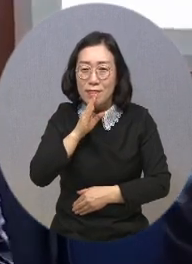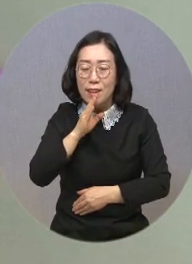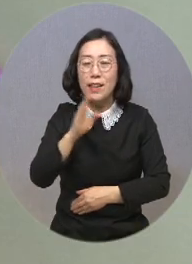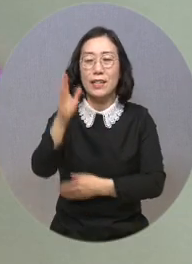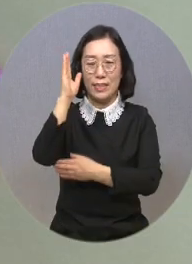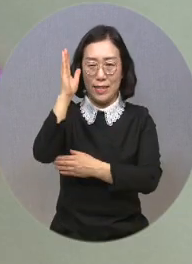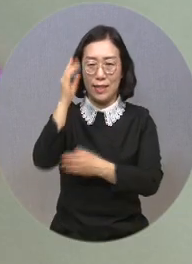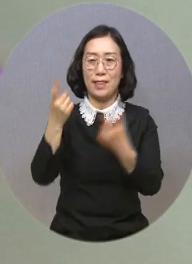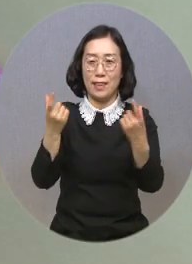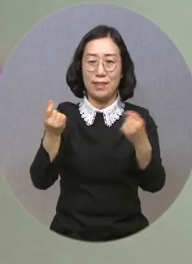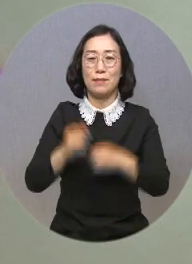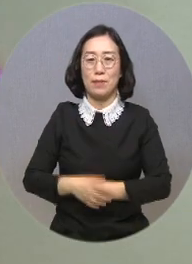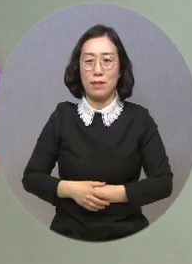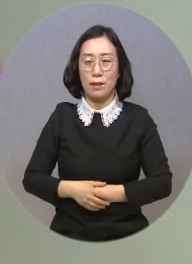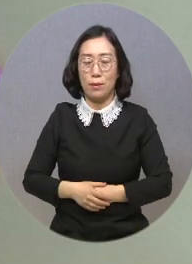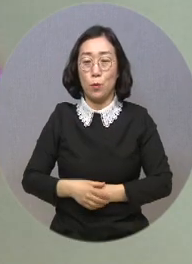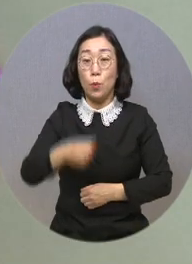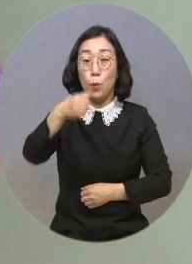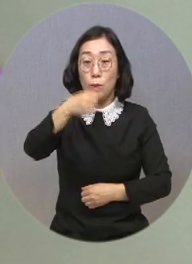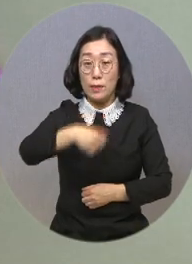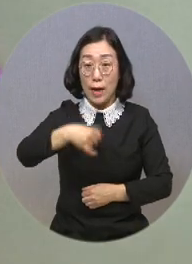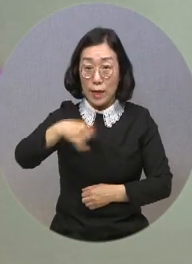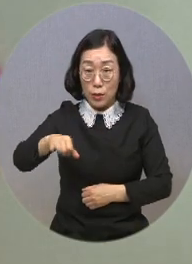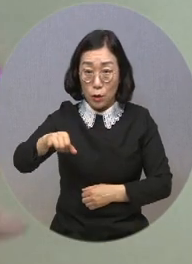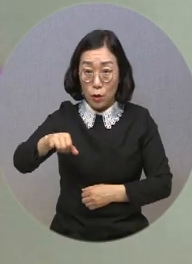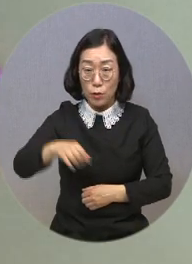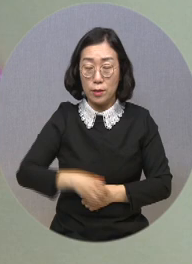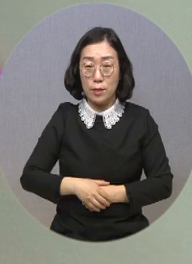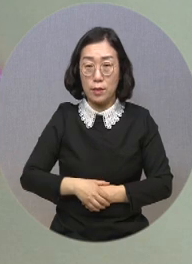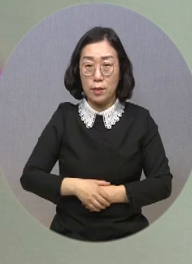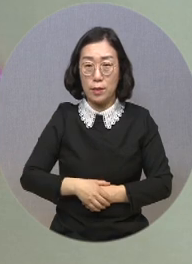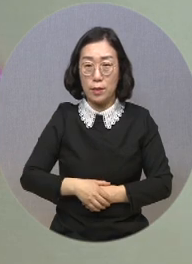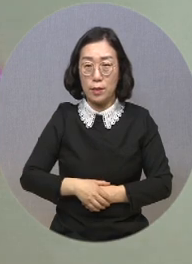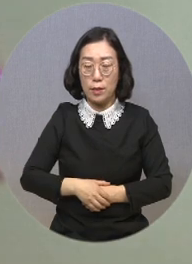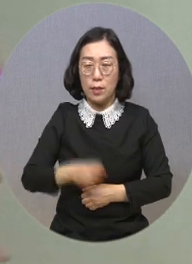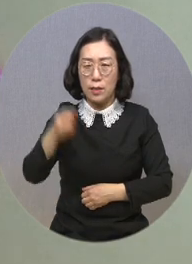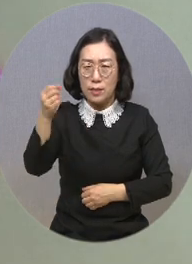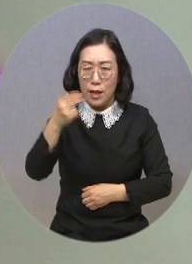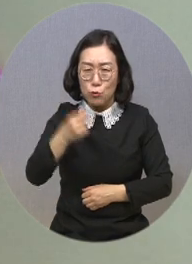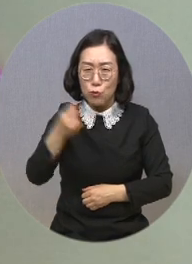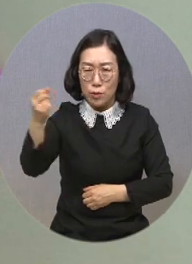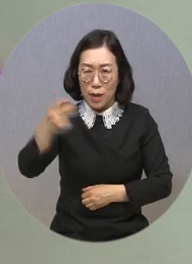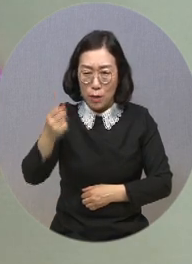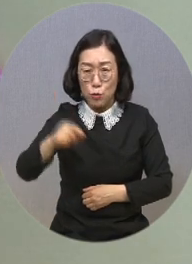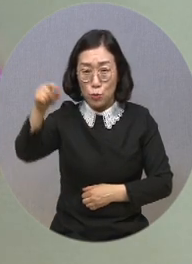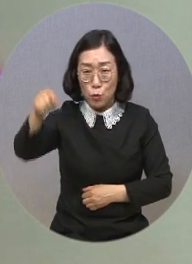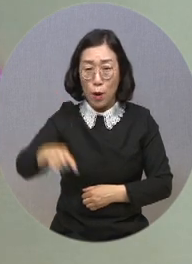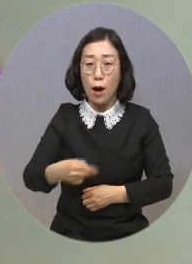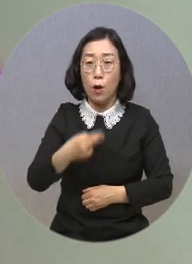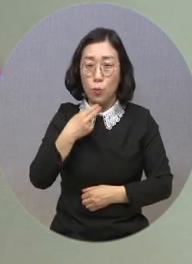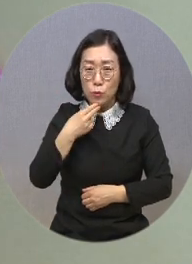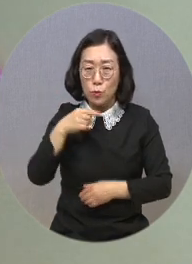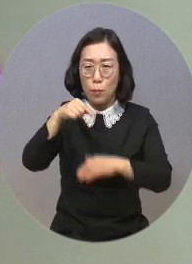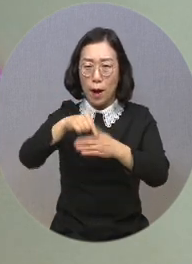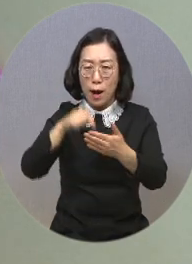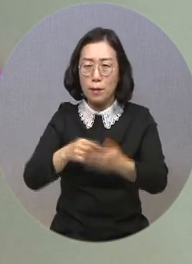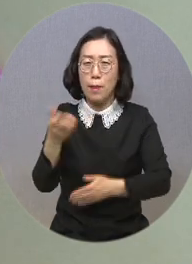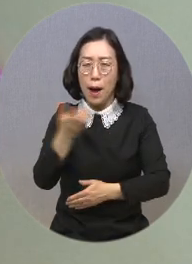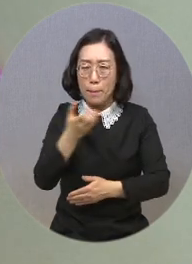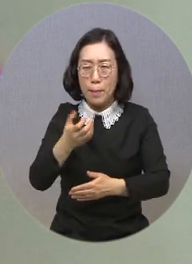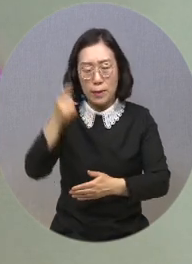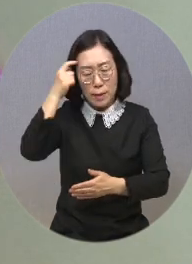그리고 자녀들이 여기에 자주 찾아오지 않고 집에도 찾아오지 않더라도 네. 가슴 아프게 생각하지